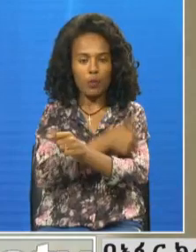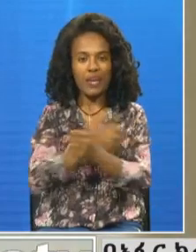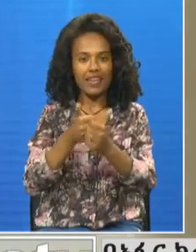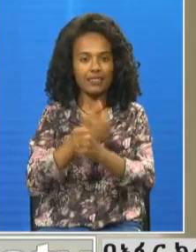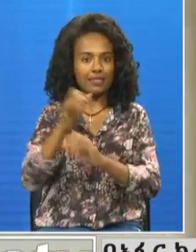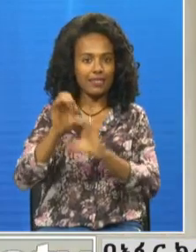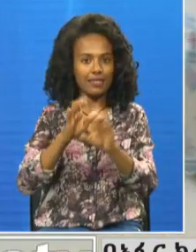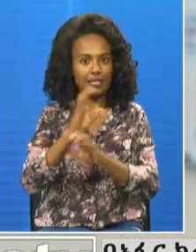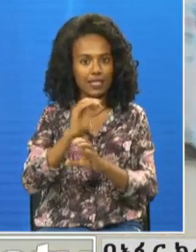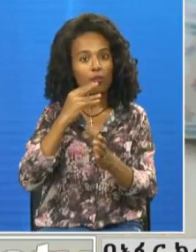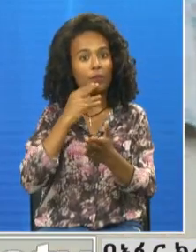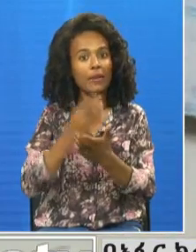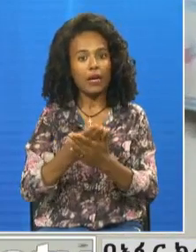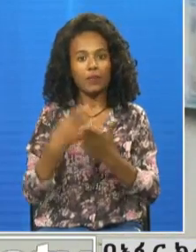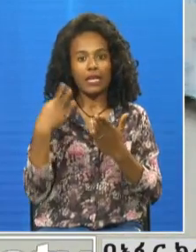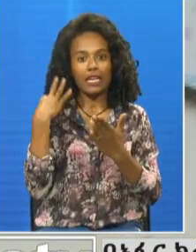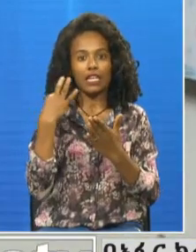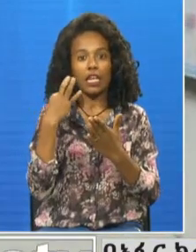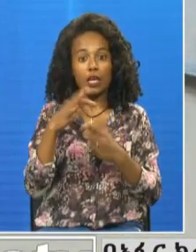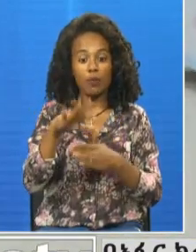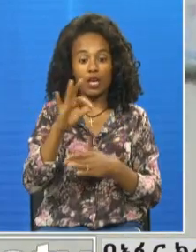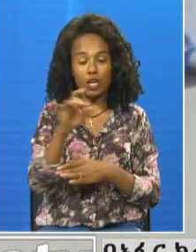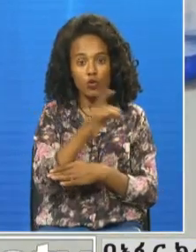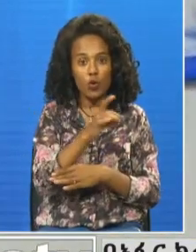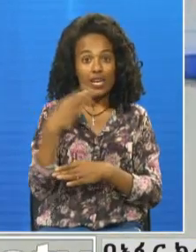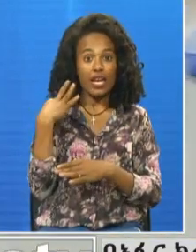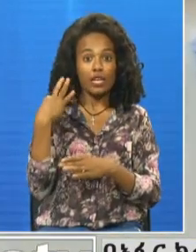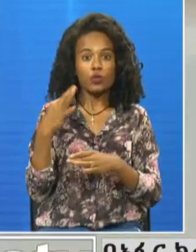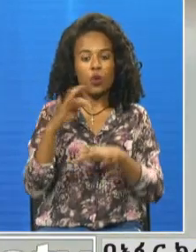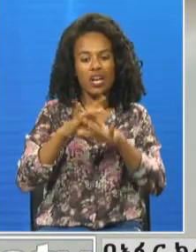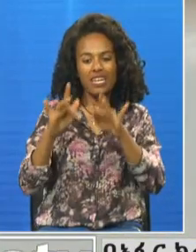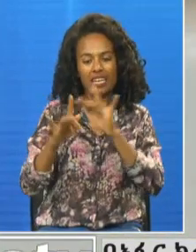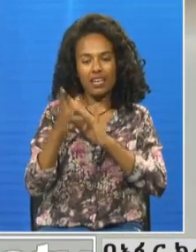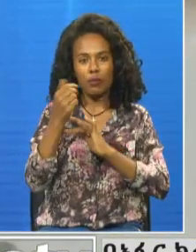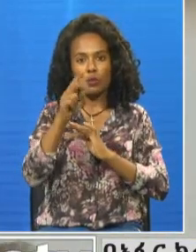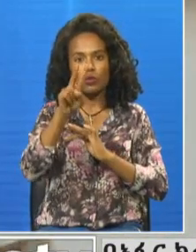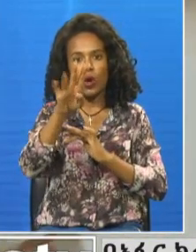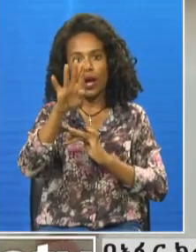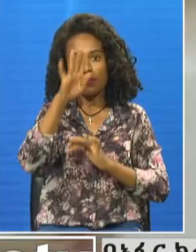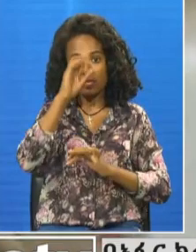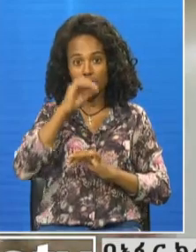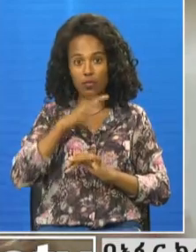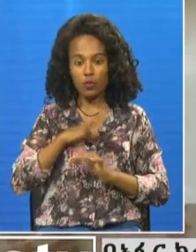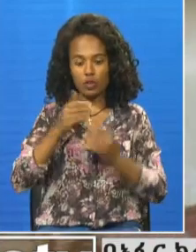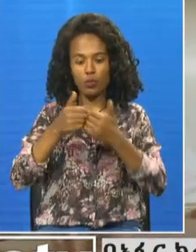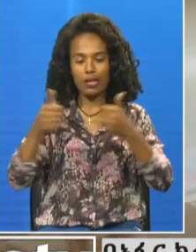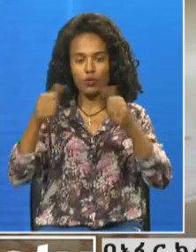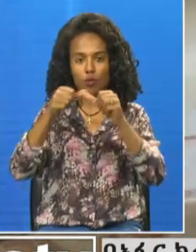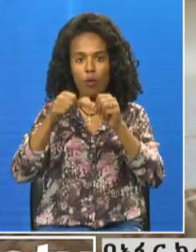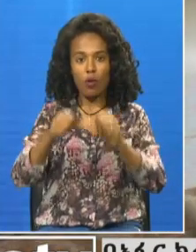በመደጋገፍ ችግሩን ለማለፍ እየጣሩ መሆናቸውን የሰመራ ከተማ ነዋሪዎች ገልጸው፣ ይሁን እንጂ የማህበረሰቡ ግንዛቤ